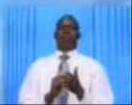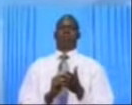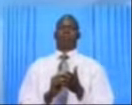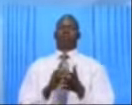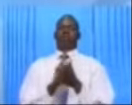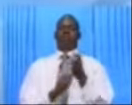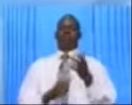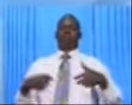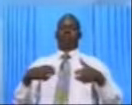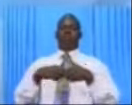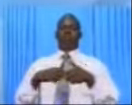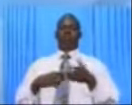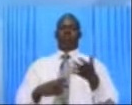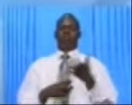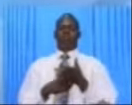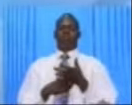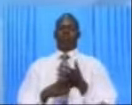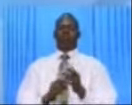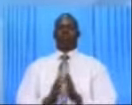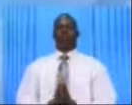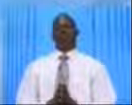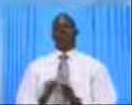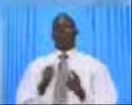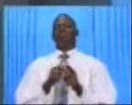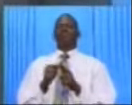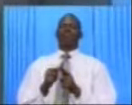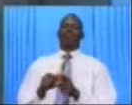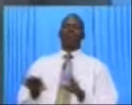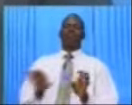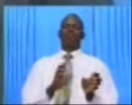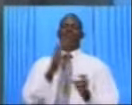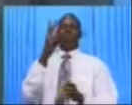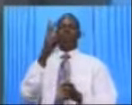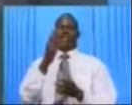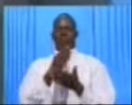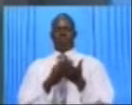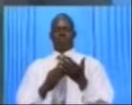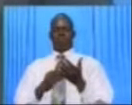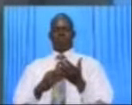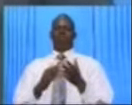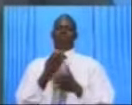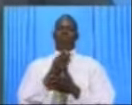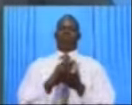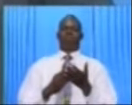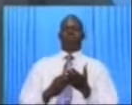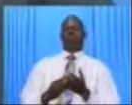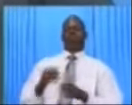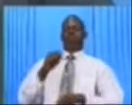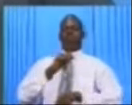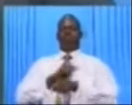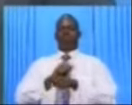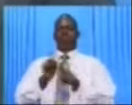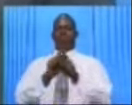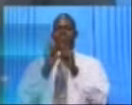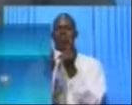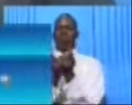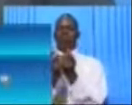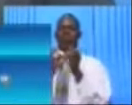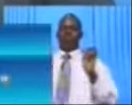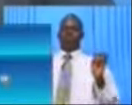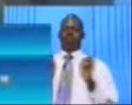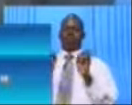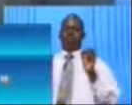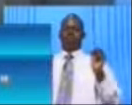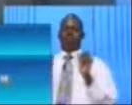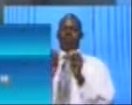à réduire les factures énergétiques? Comment ils vont faire? Alors en fait, ça se fait en deux parties. Il y a une partie qui est plénière, qui va se faire mercredi et jeudi. Et là,